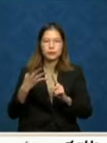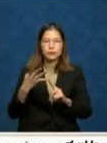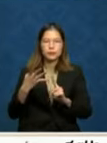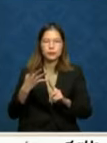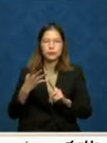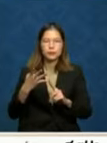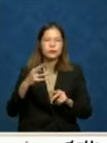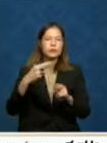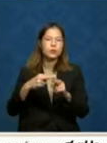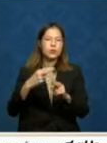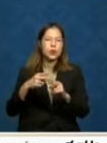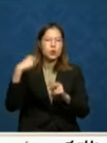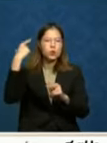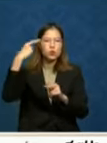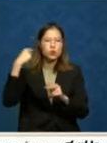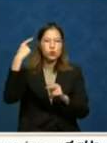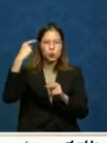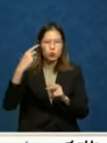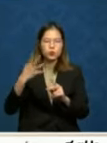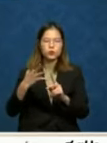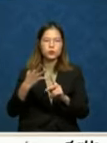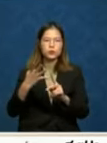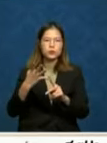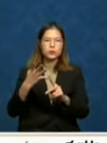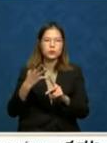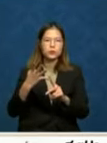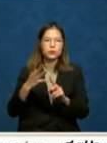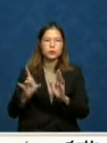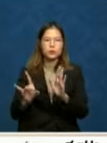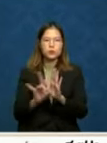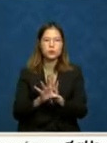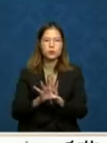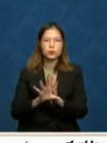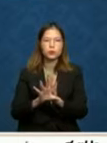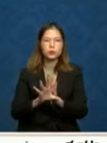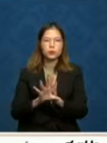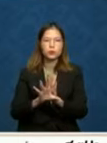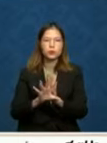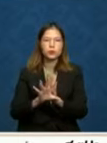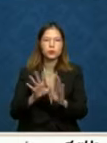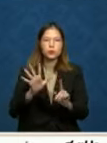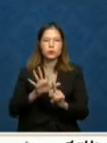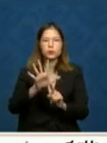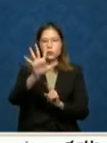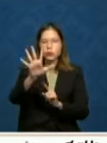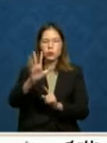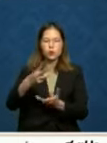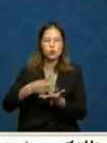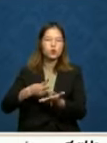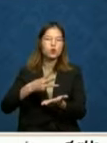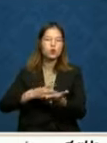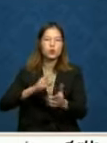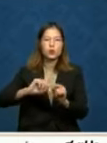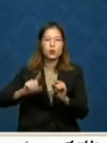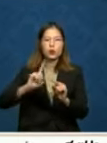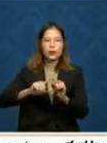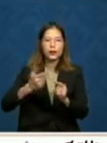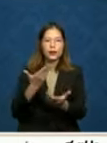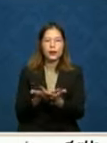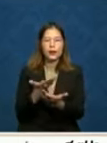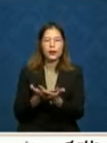ดาศรียานนท์ครับท่านกนกวรรณกวินประกรณ์นะครับนักวิชาการการเ